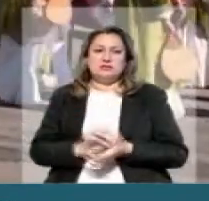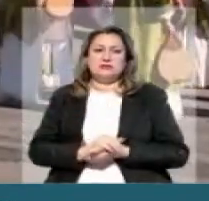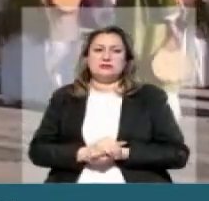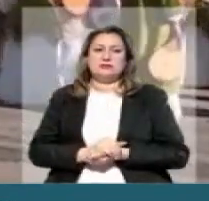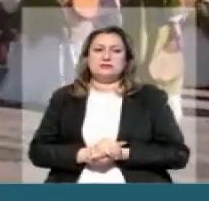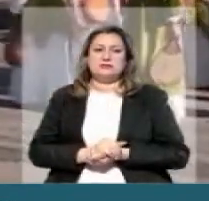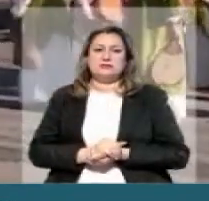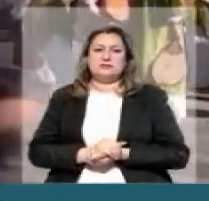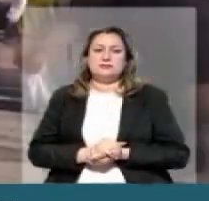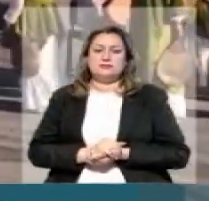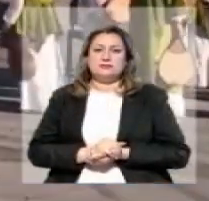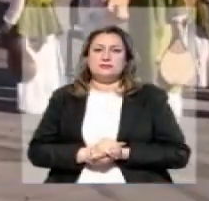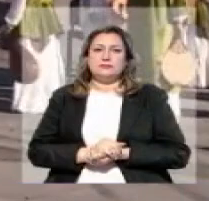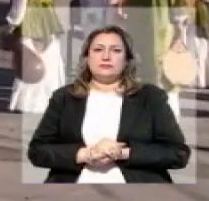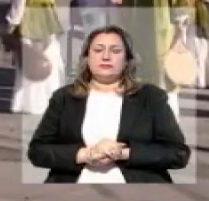осы турға біз өте